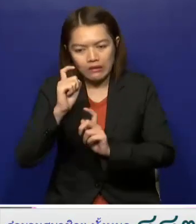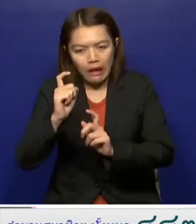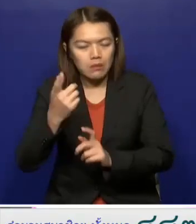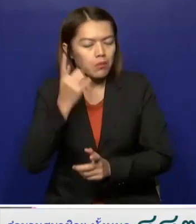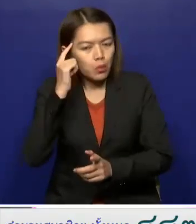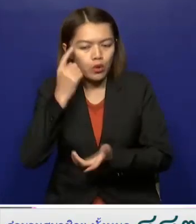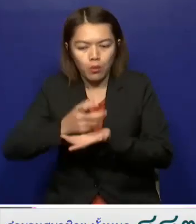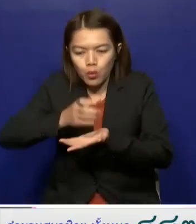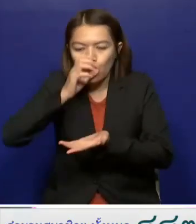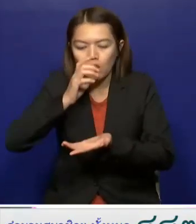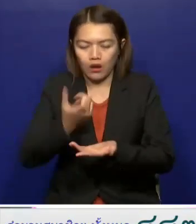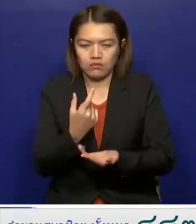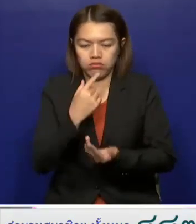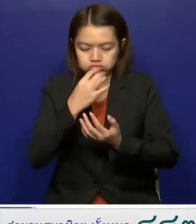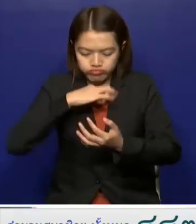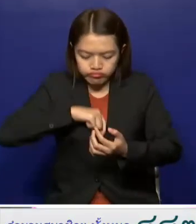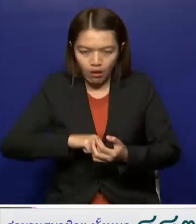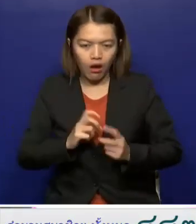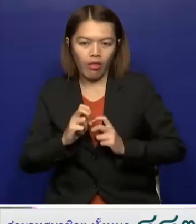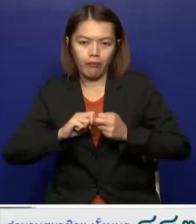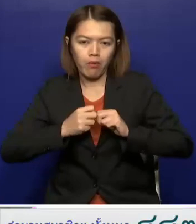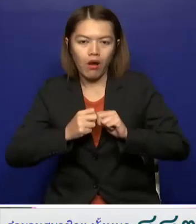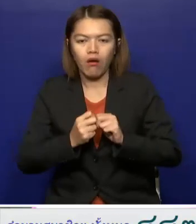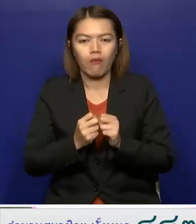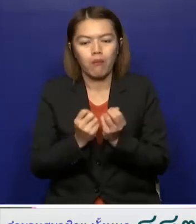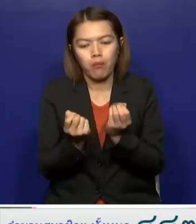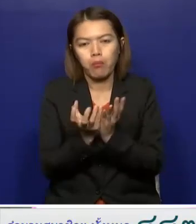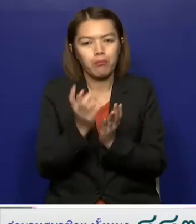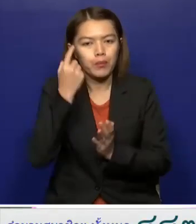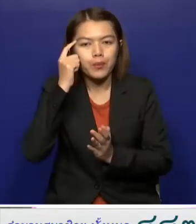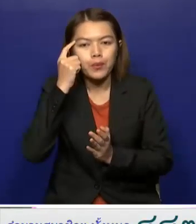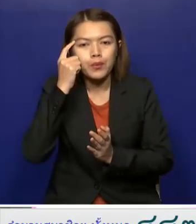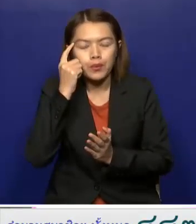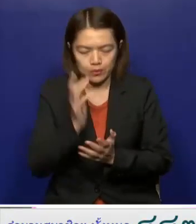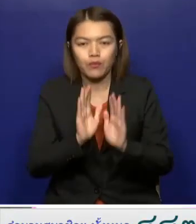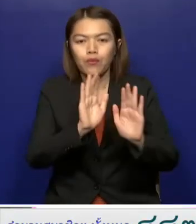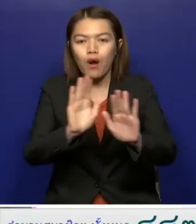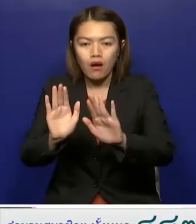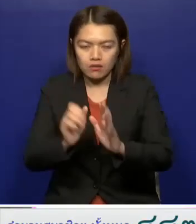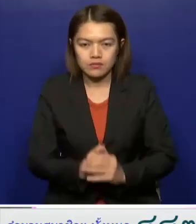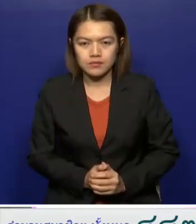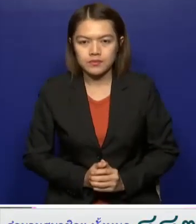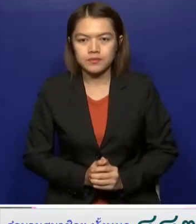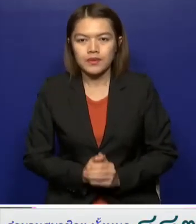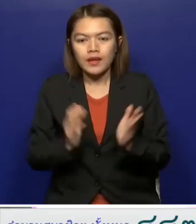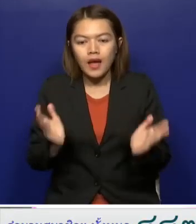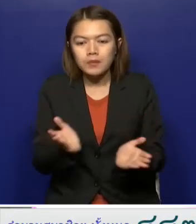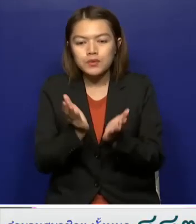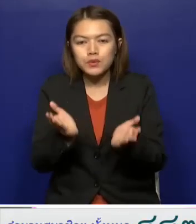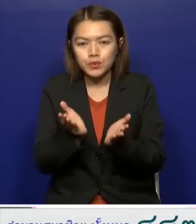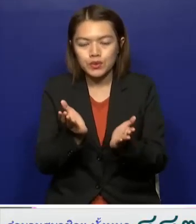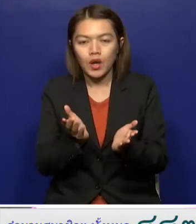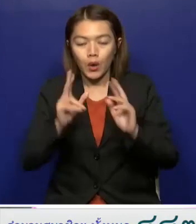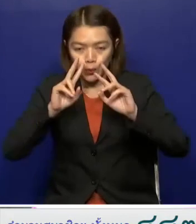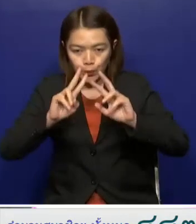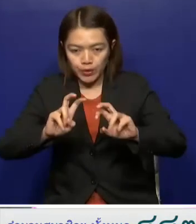ไม่นี่ก็คือสิ่งที่ต้องทบทวนนะครับก็ผมคิดว่าการสนับสนุนส่งเสริมการวิจัย